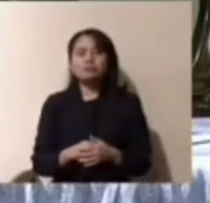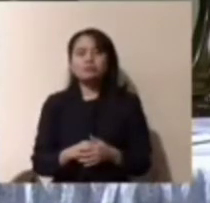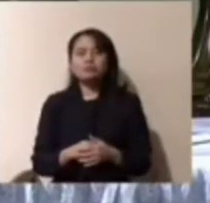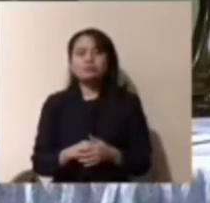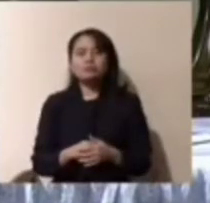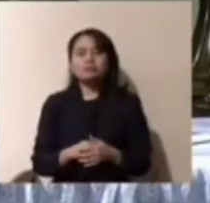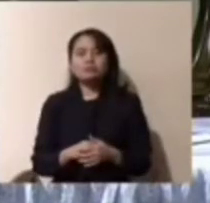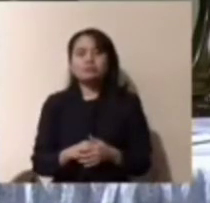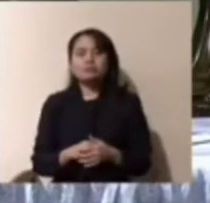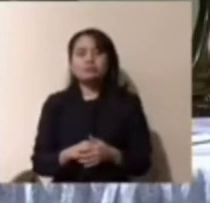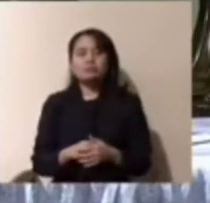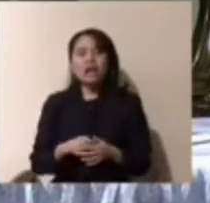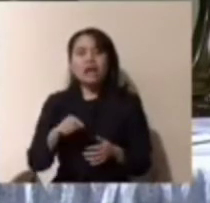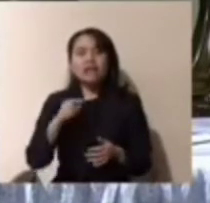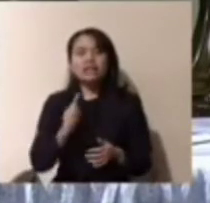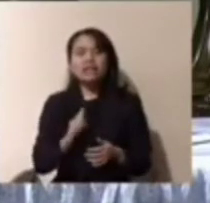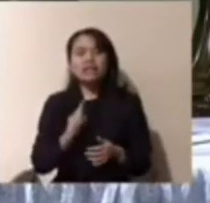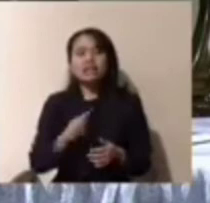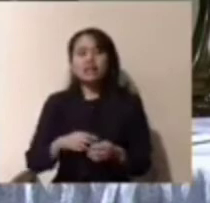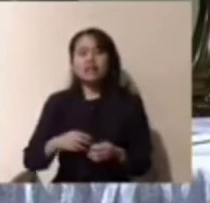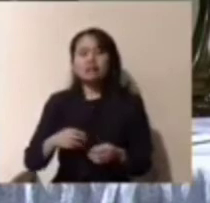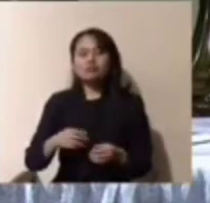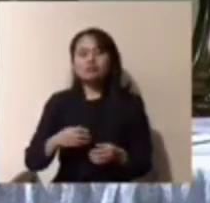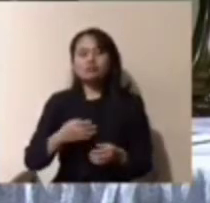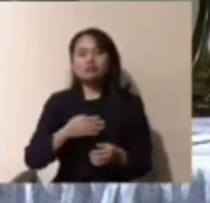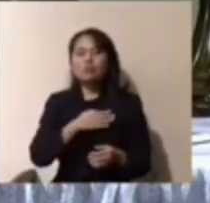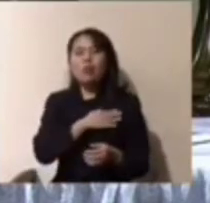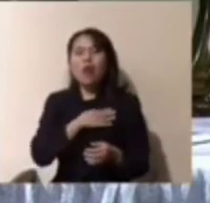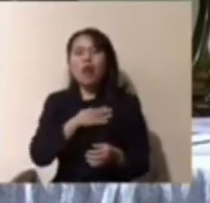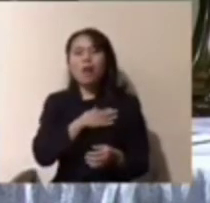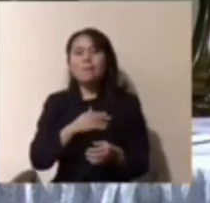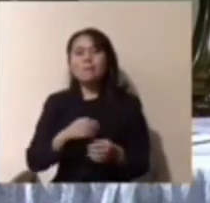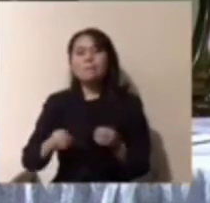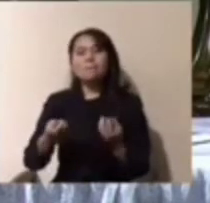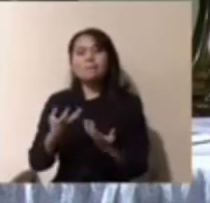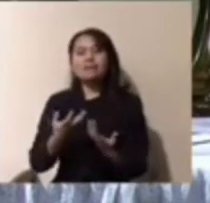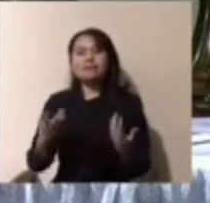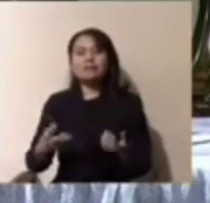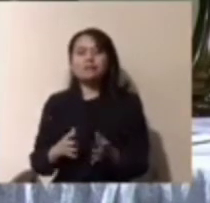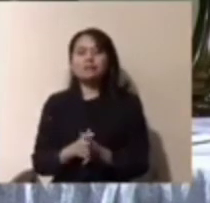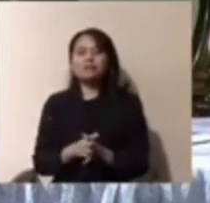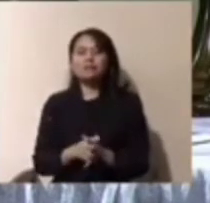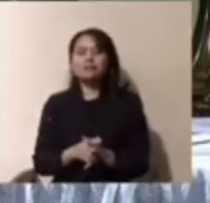pula kita mengalami Paskah yang nyata.